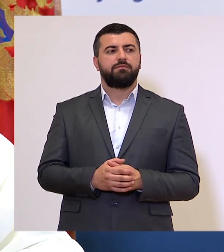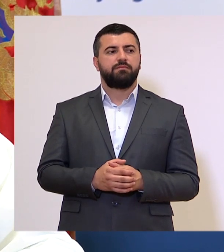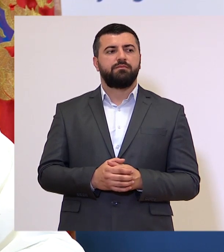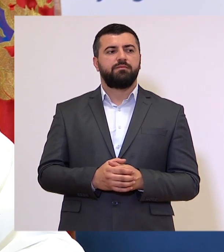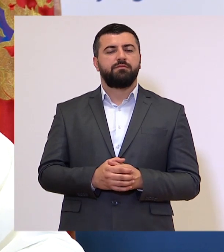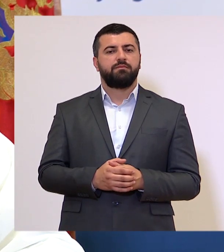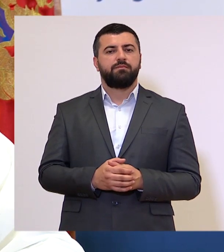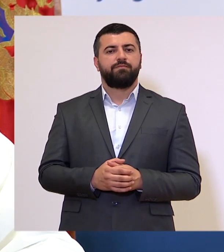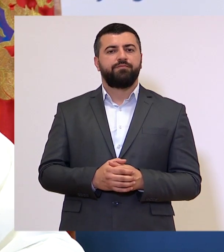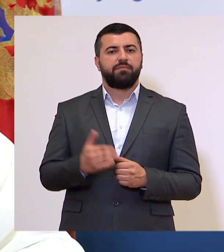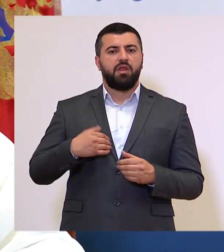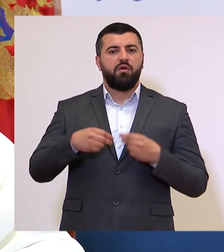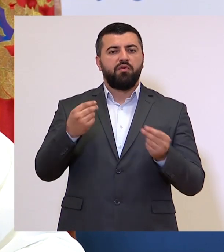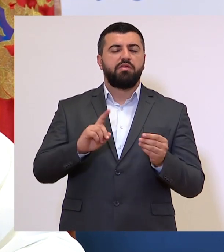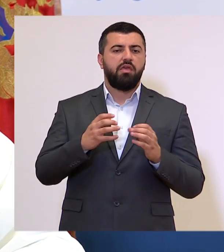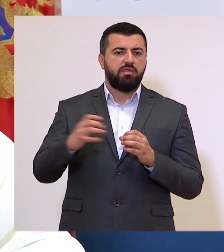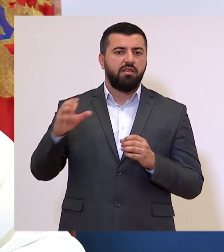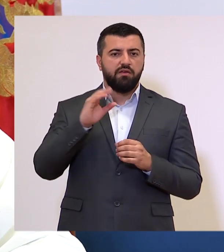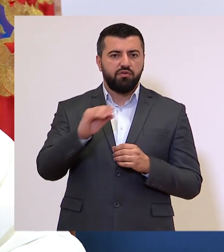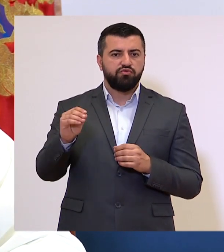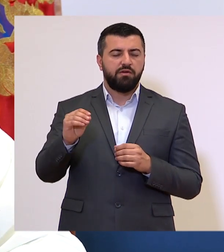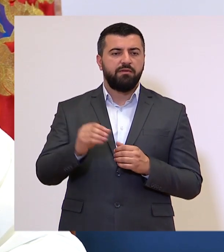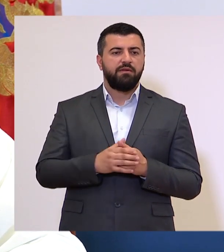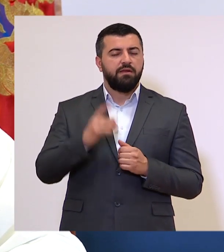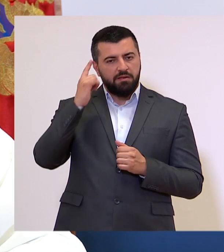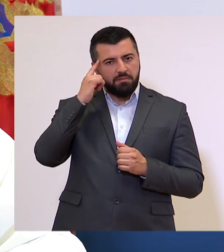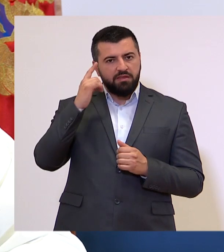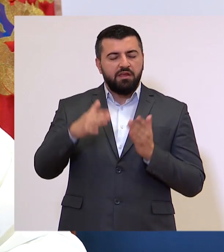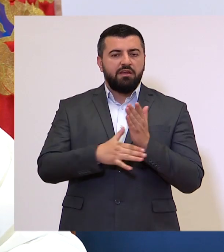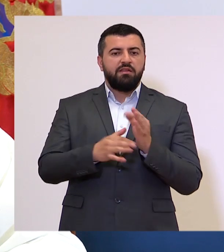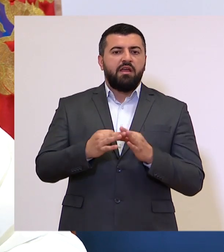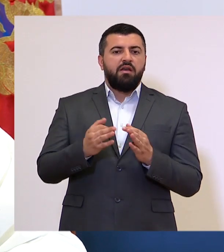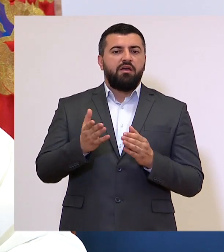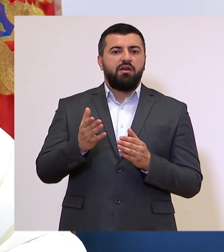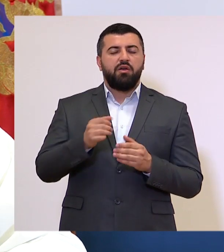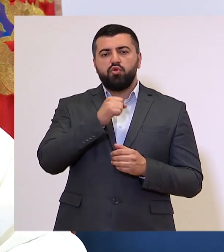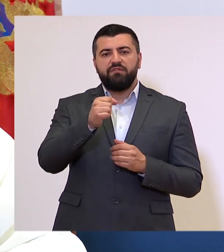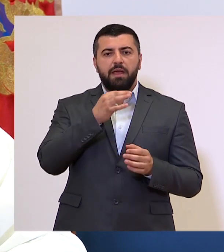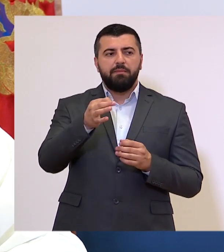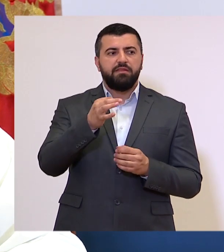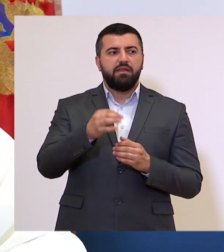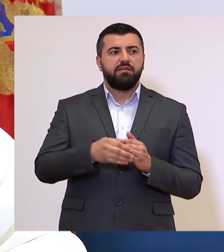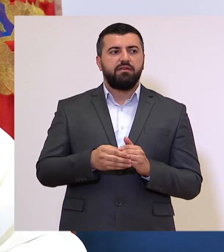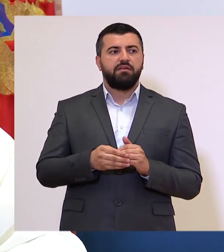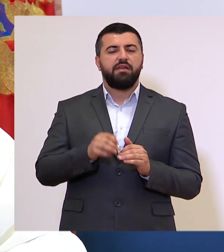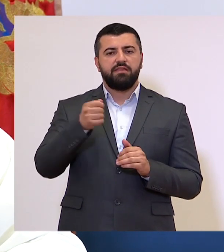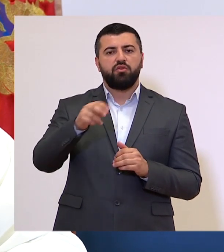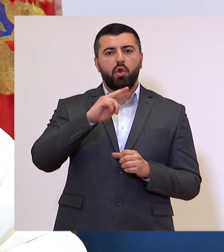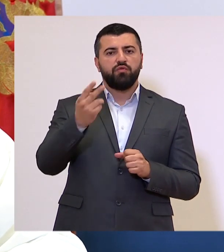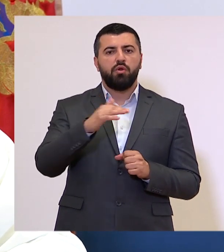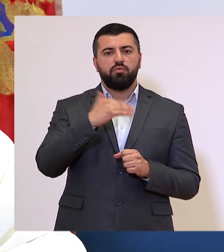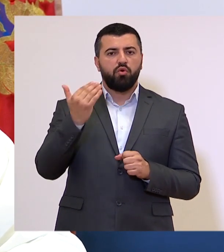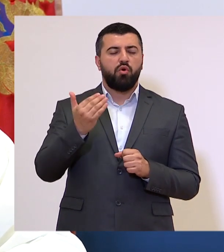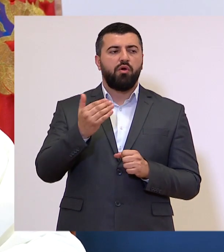Ja u uvodnoj riječi ne bih dalje dužio. Smatram da će novinarska pitanja dati odgovor na